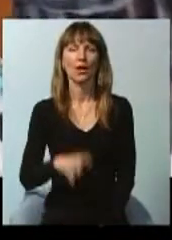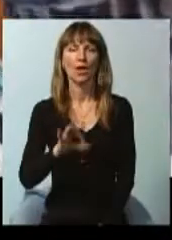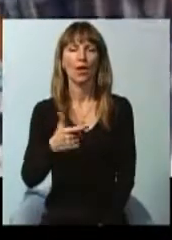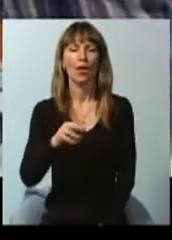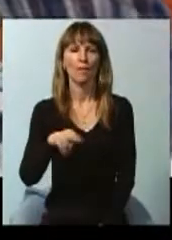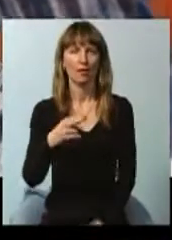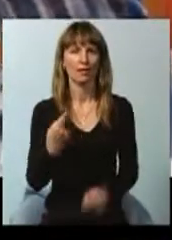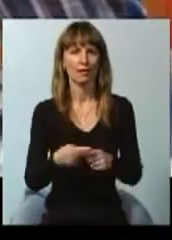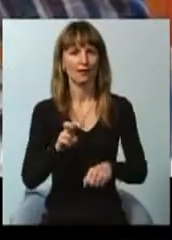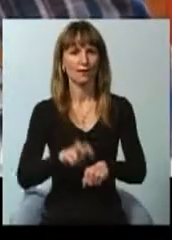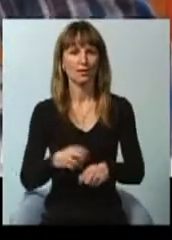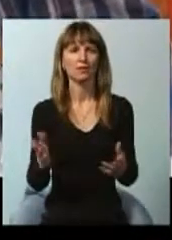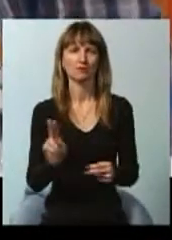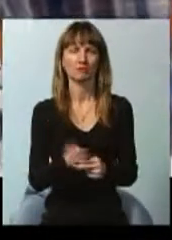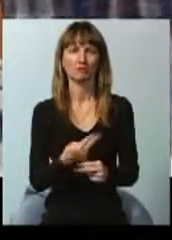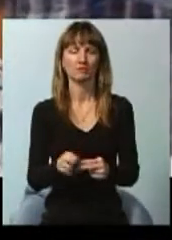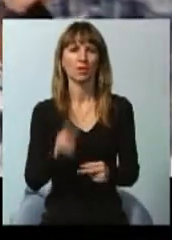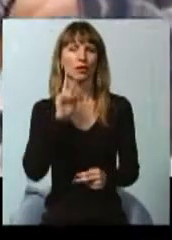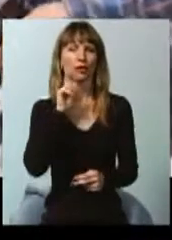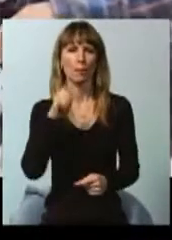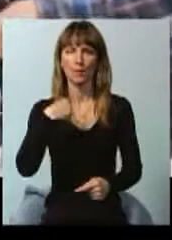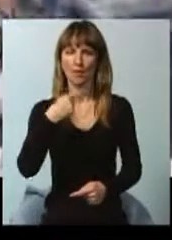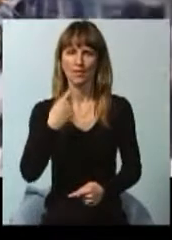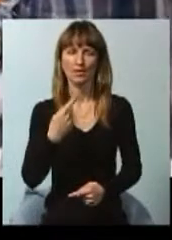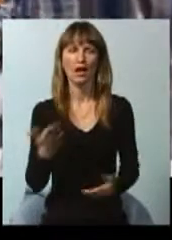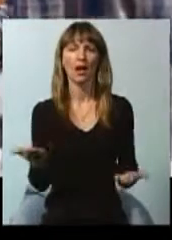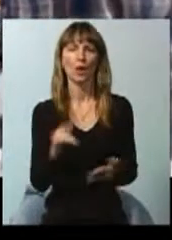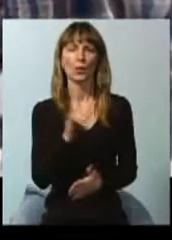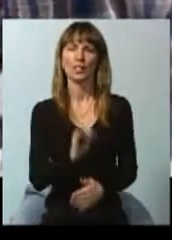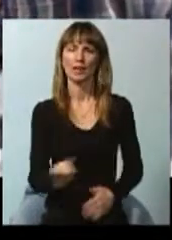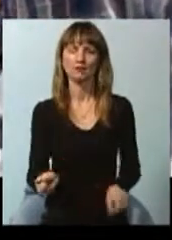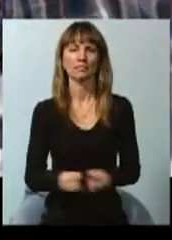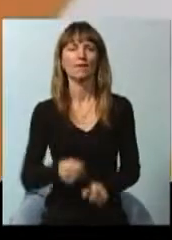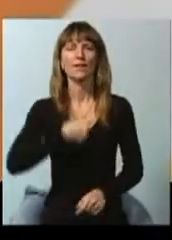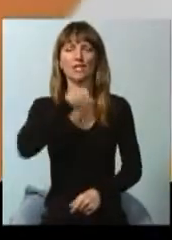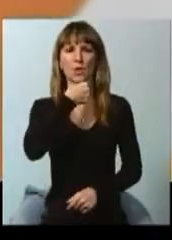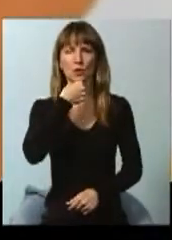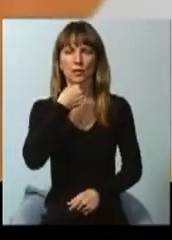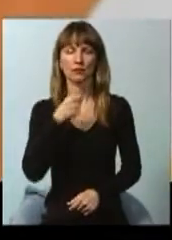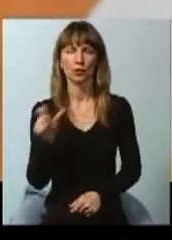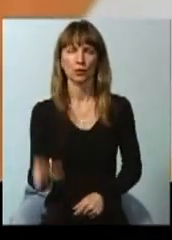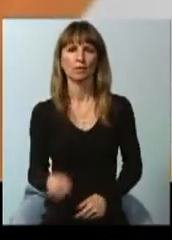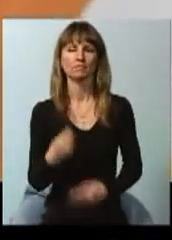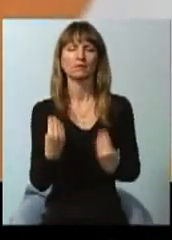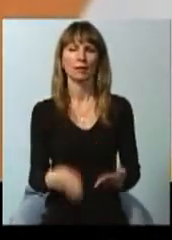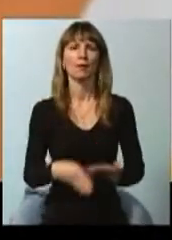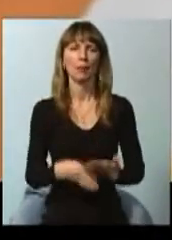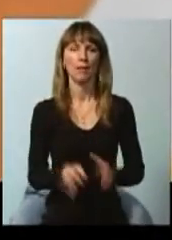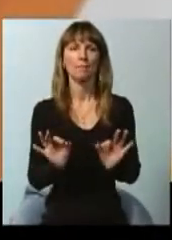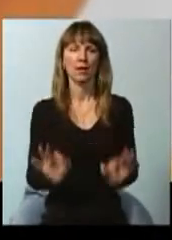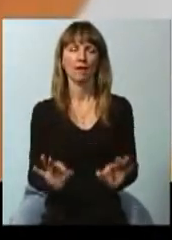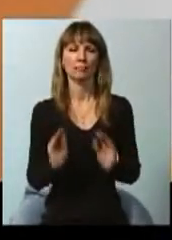Логопед – це лікар, який виправляє помилки мовлення як у дітей, так і у дорослих пацієнтів. Він надає допомогу в